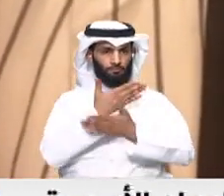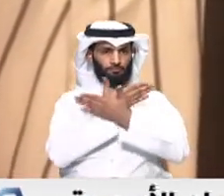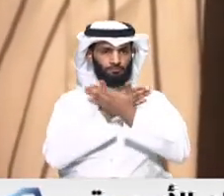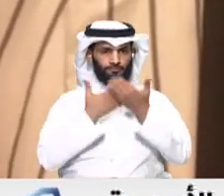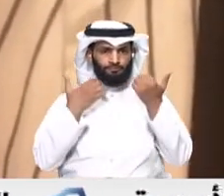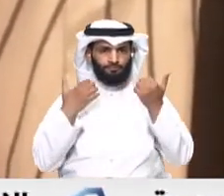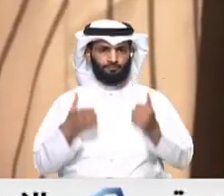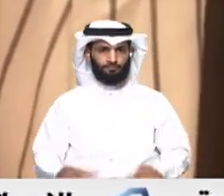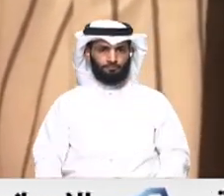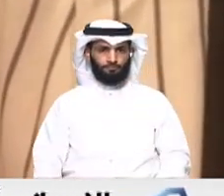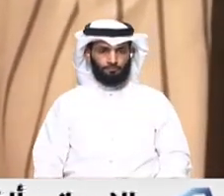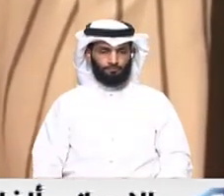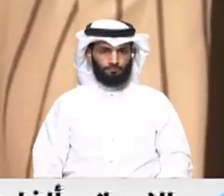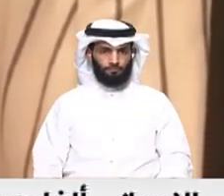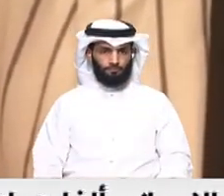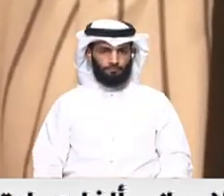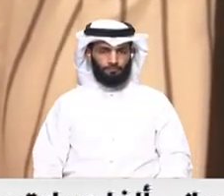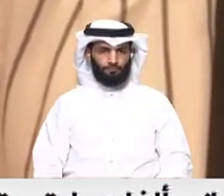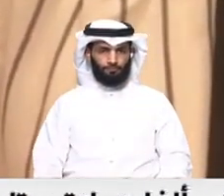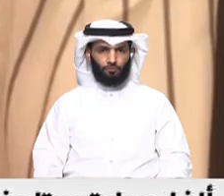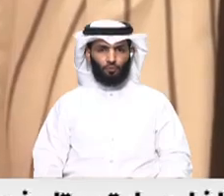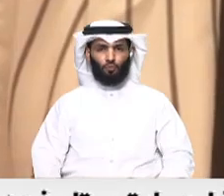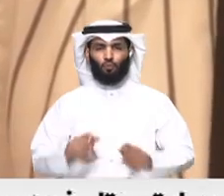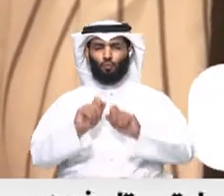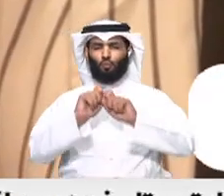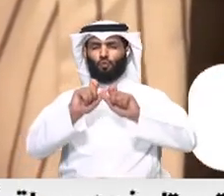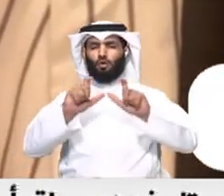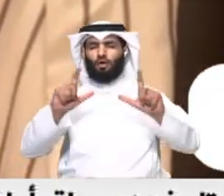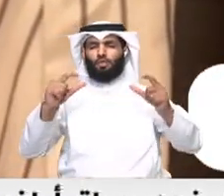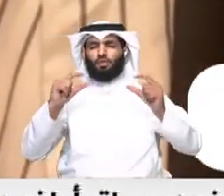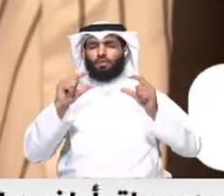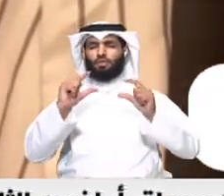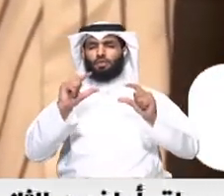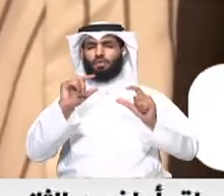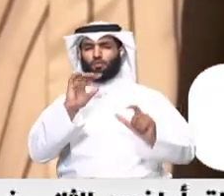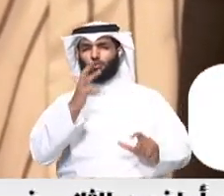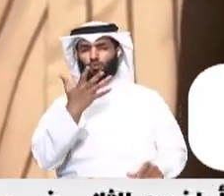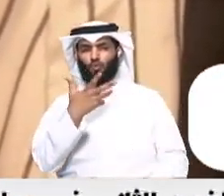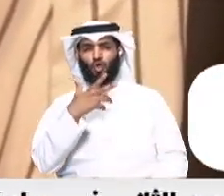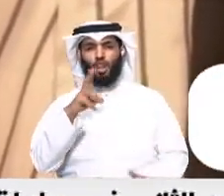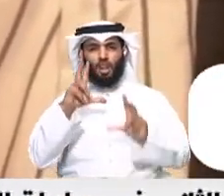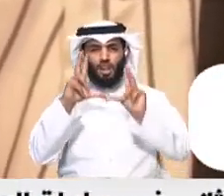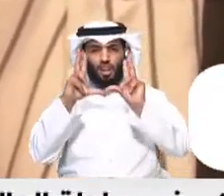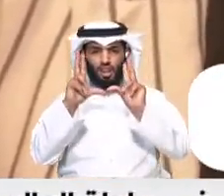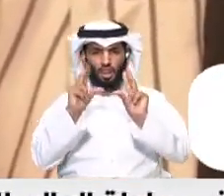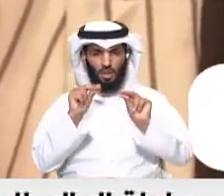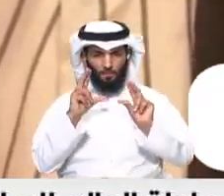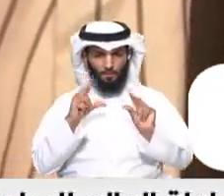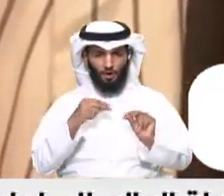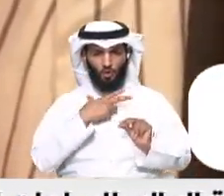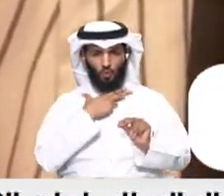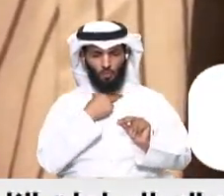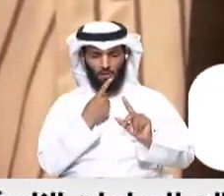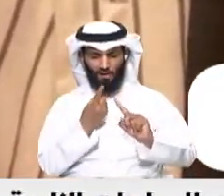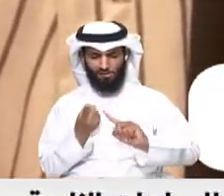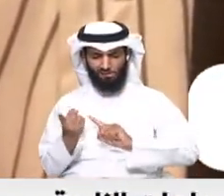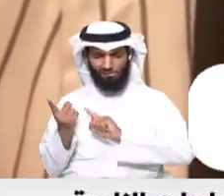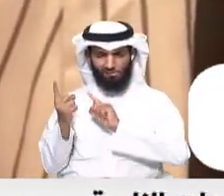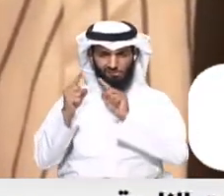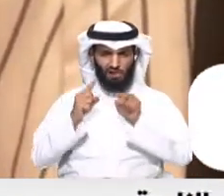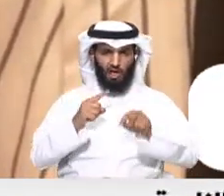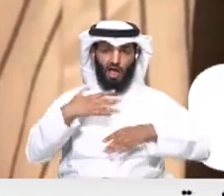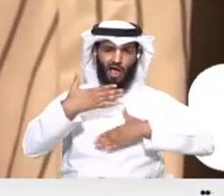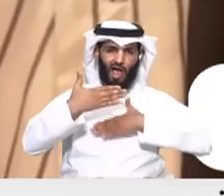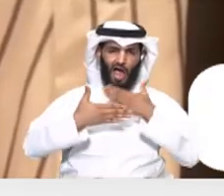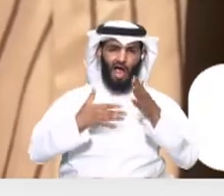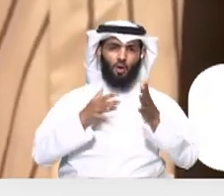على شيء دل طبعا على تمسك الحكومة اللبنانية حتى اللحظة الأخيرة بالجهود